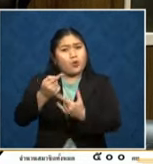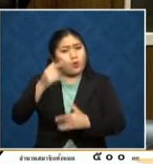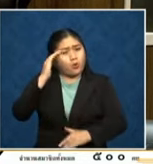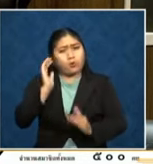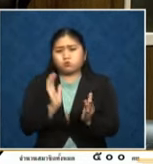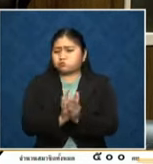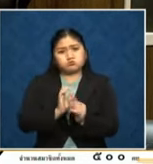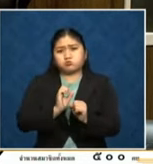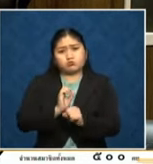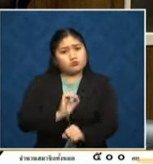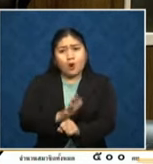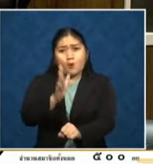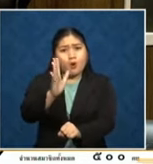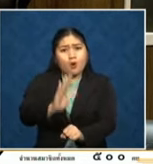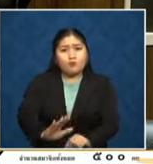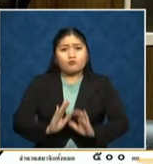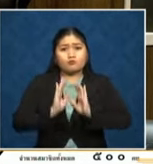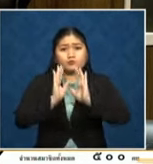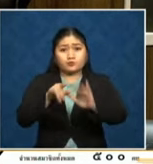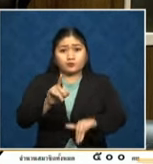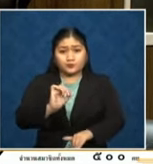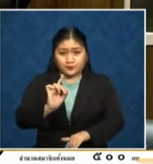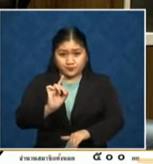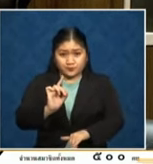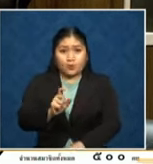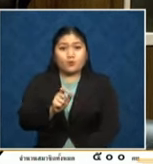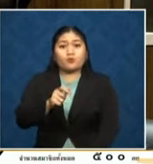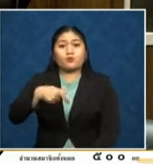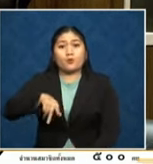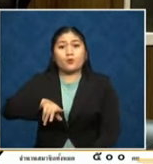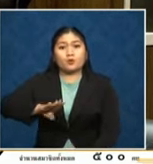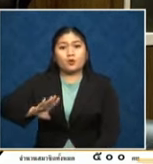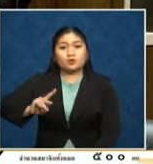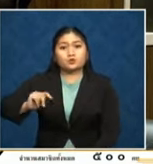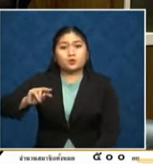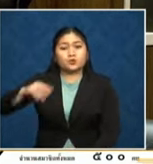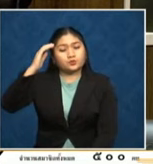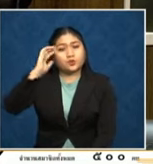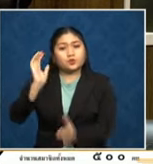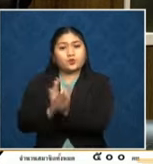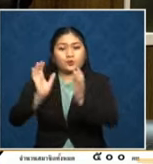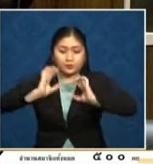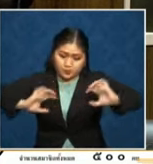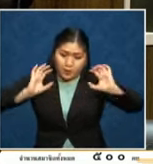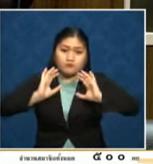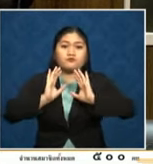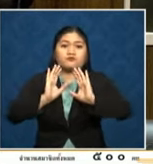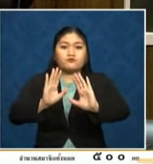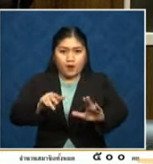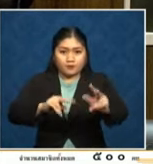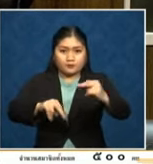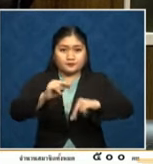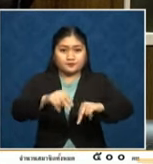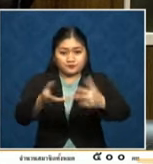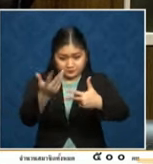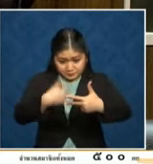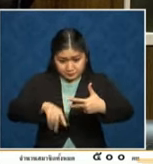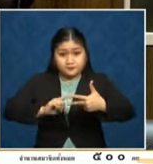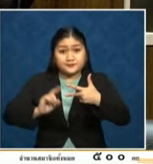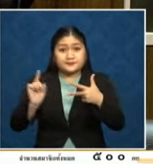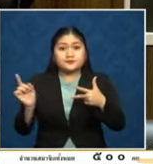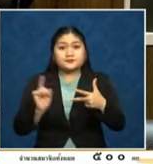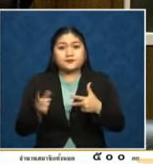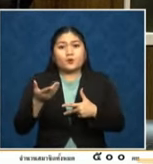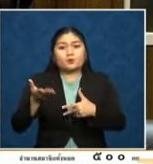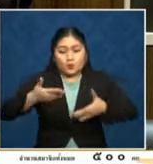พอนะครับฝากไปที่ผบ.ตร.และรัฐบาลนะครับเรื่องที่3ก็ดีเหมือนกันครับ